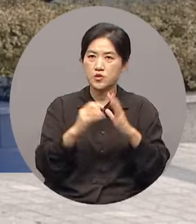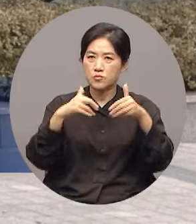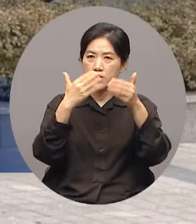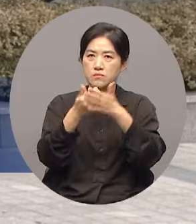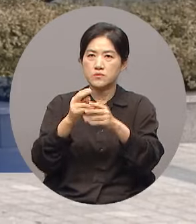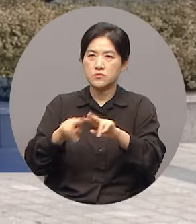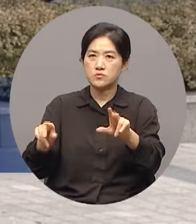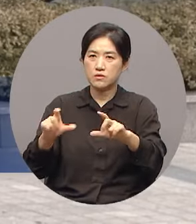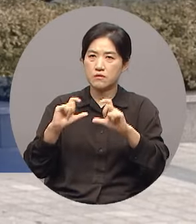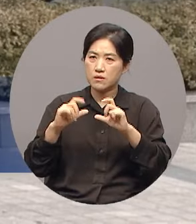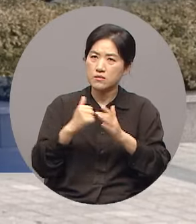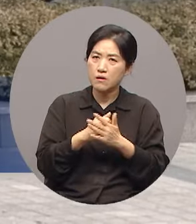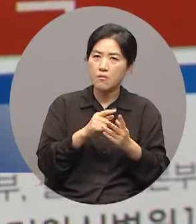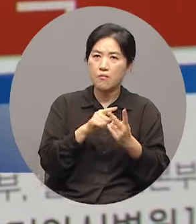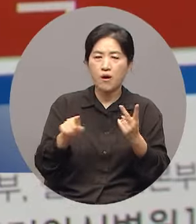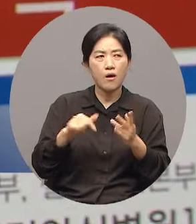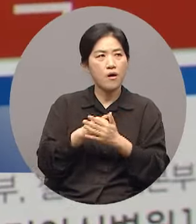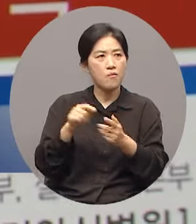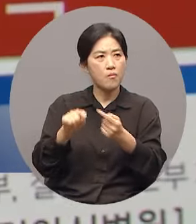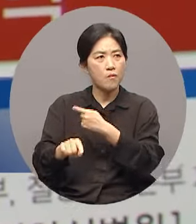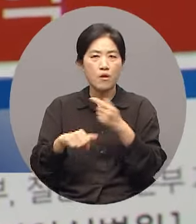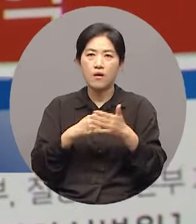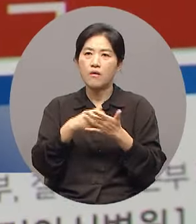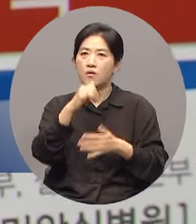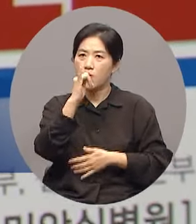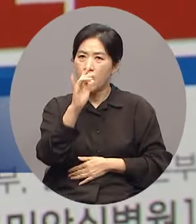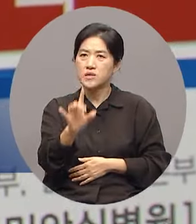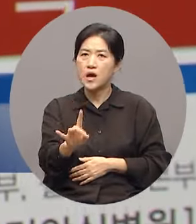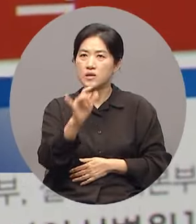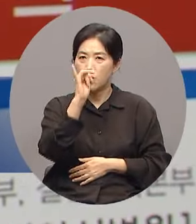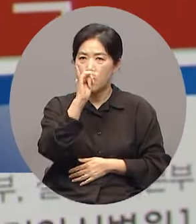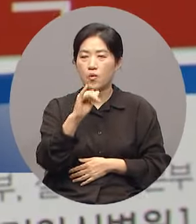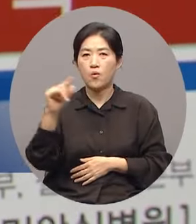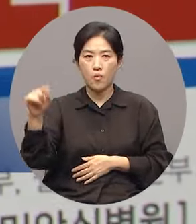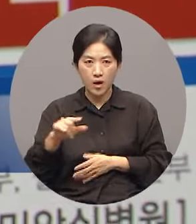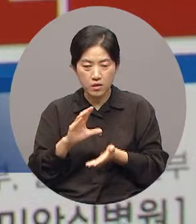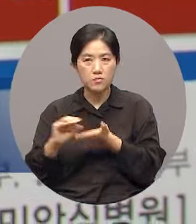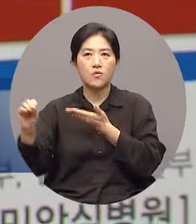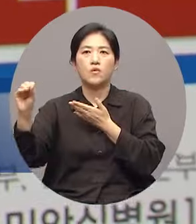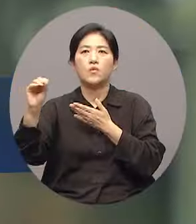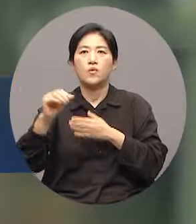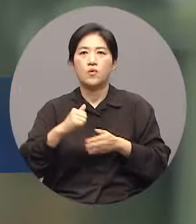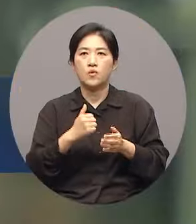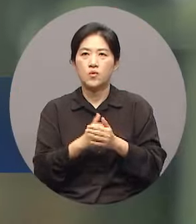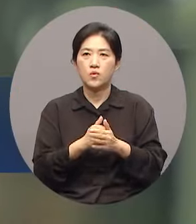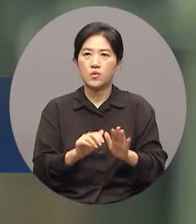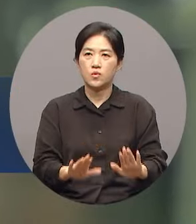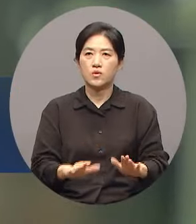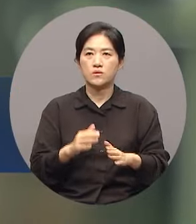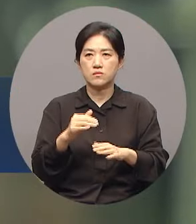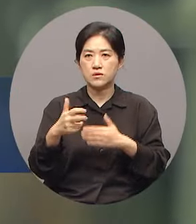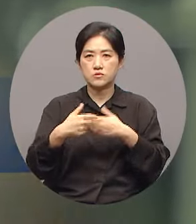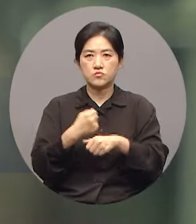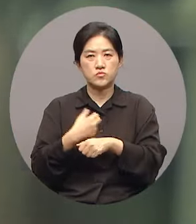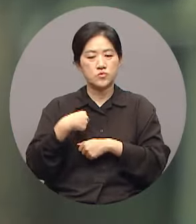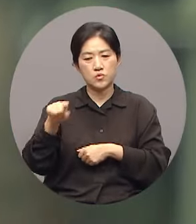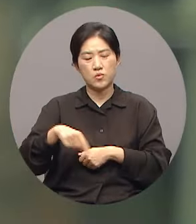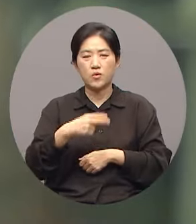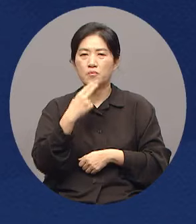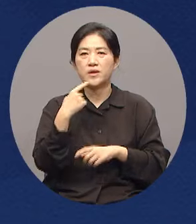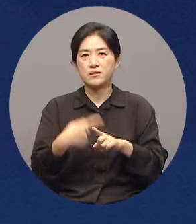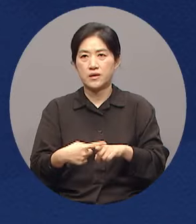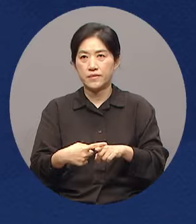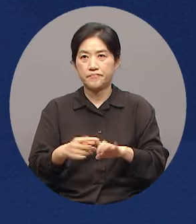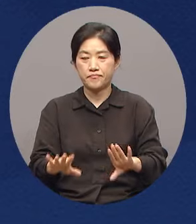통보가 됐다고 하는지 한 명은 잘못 전달을 받고 오셨다가 신걸로 알 있다고시면요